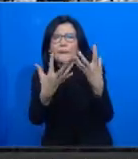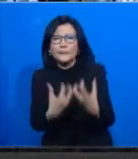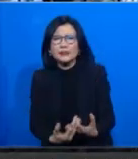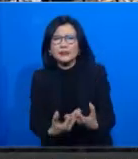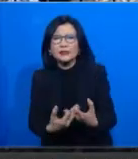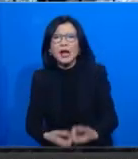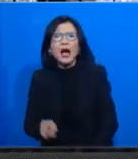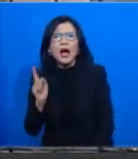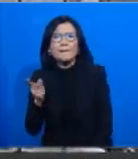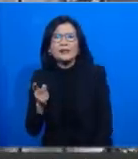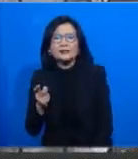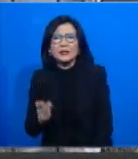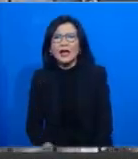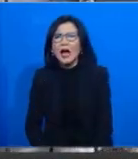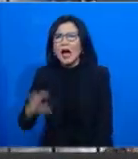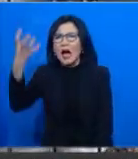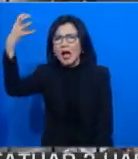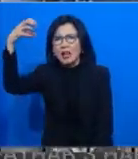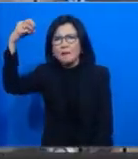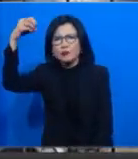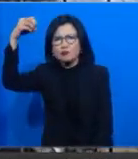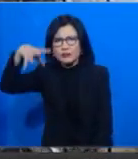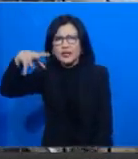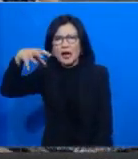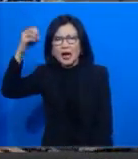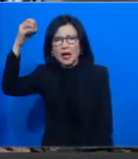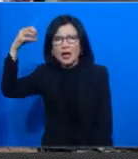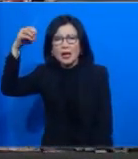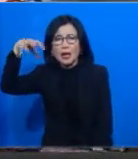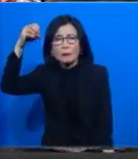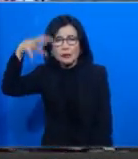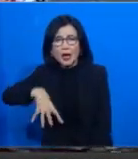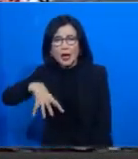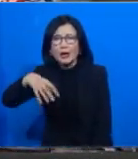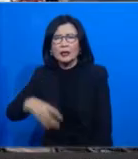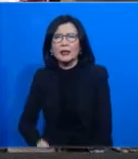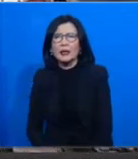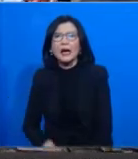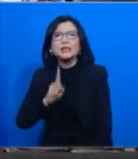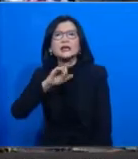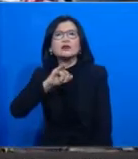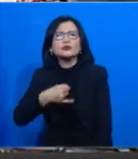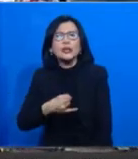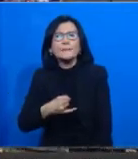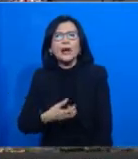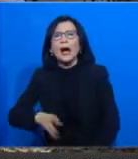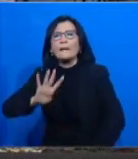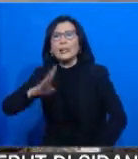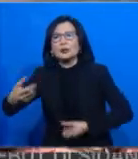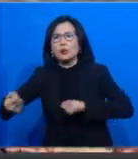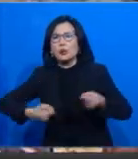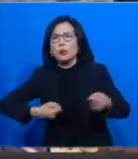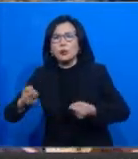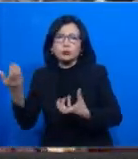terjadi karena pecahnya lampu yang kemudian menimbulkan percikan api. Api dijinakkan 1 jam kemudian setelah 4 unit mobil pemadam